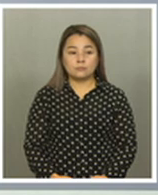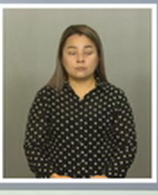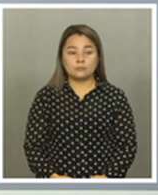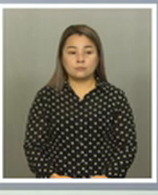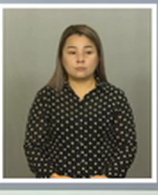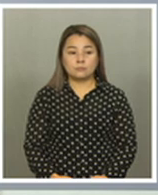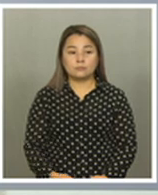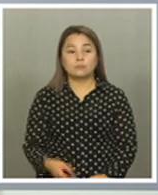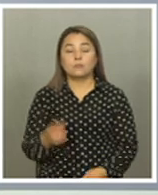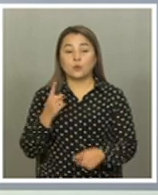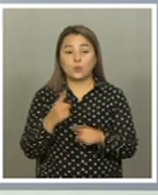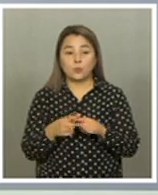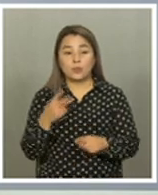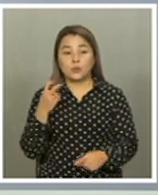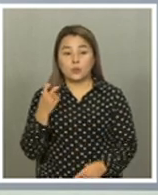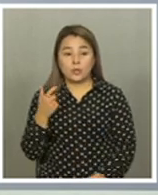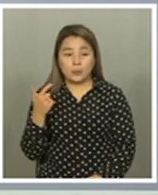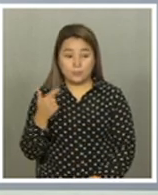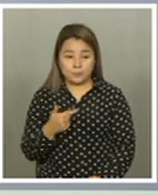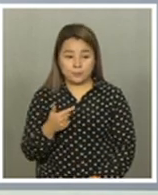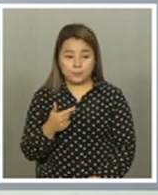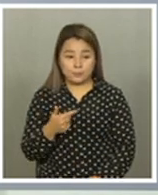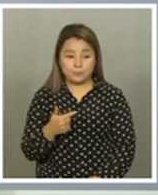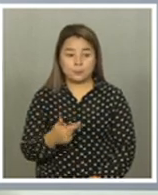қосамыз 200 грамм. Бұл да 200 грамм.